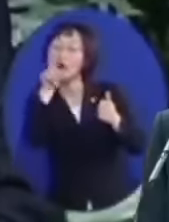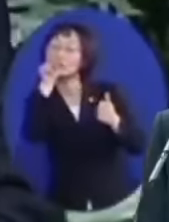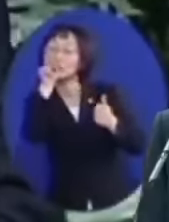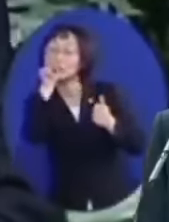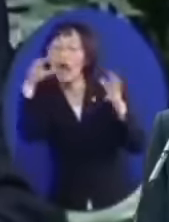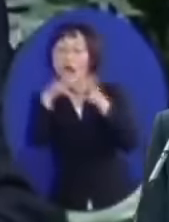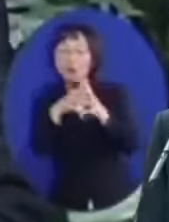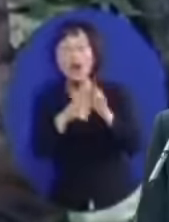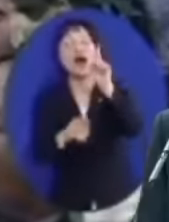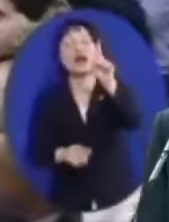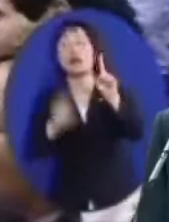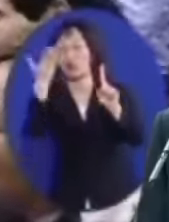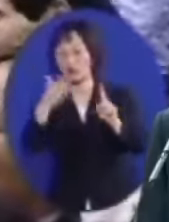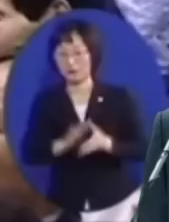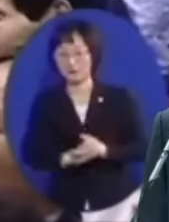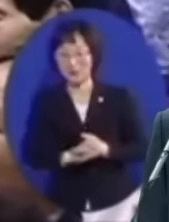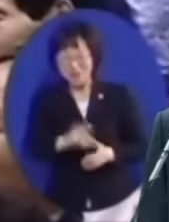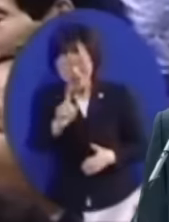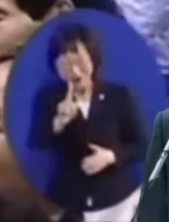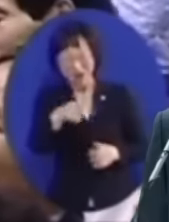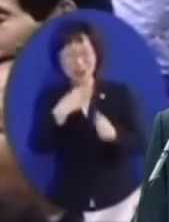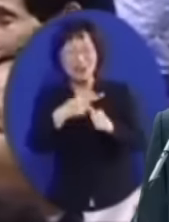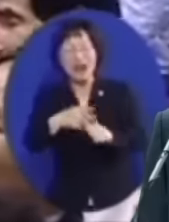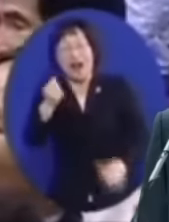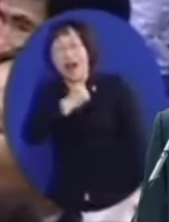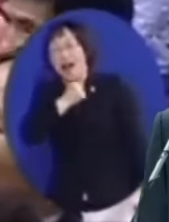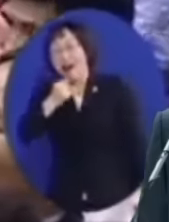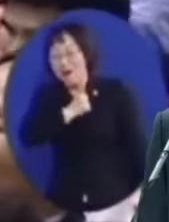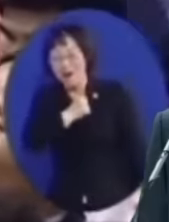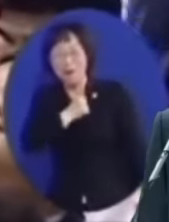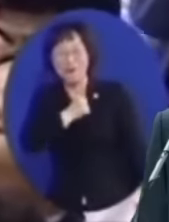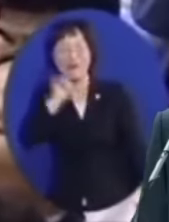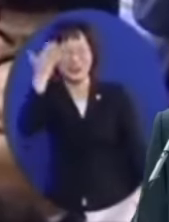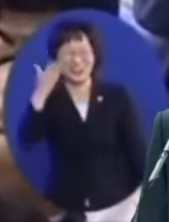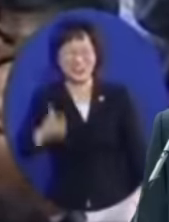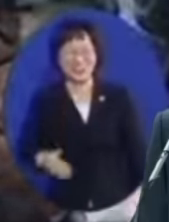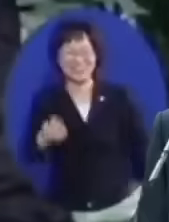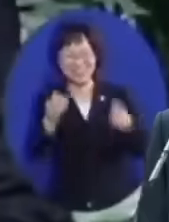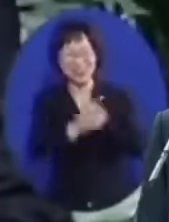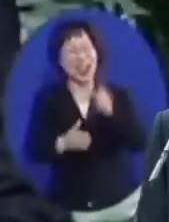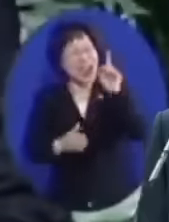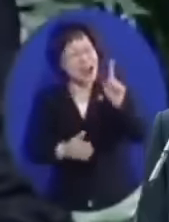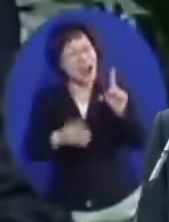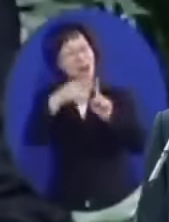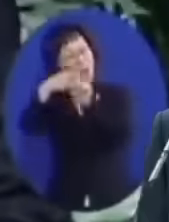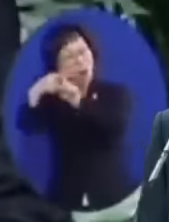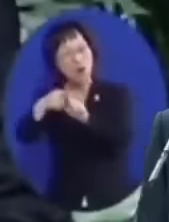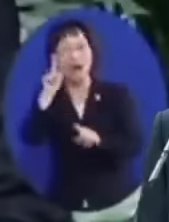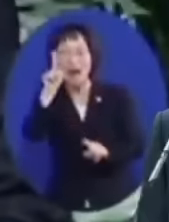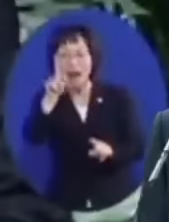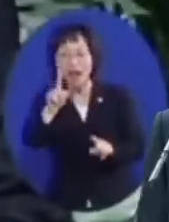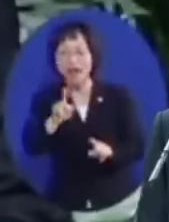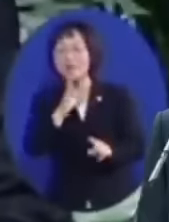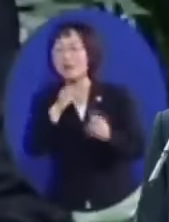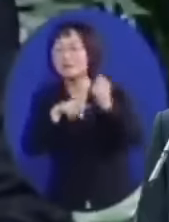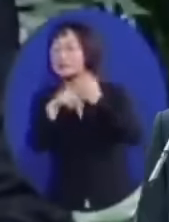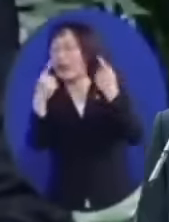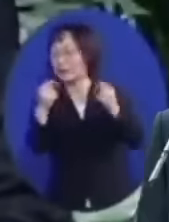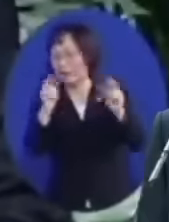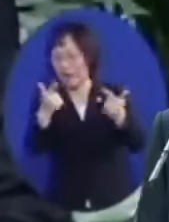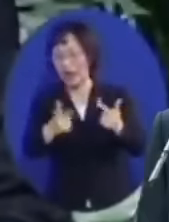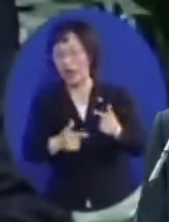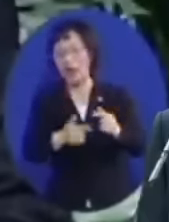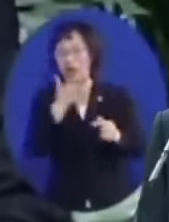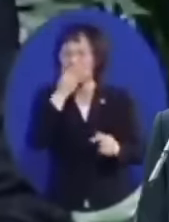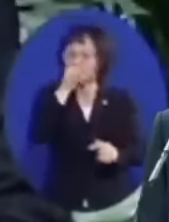하나밖에 안 됩니다. 그러니 선생님이 속이 다 죽을 지경인 것입니다. 그러므로 하나 보태기 하나는 반드시 진리가 아닙니다. 그럴 수도 있고 안